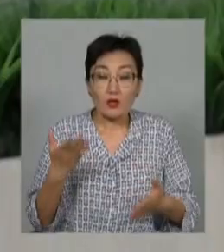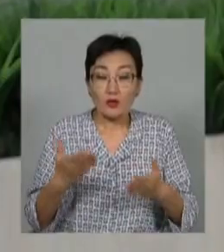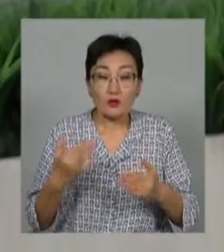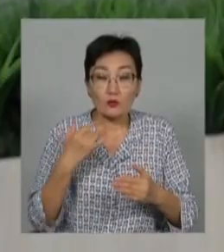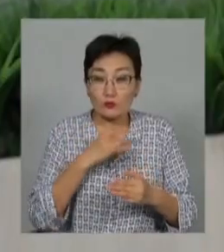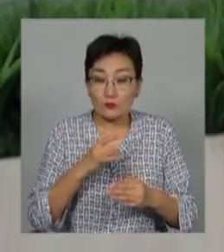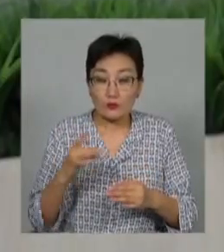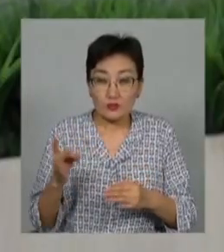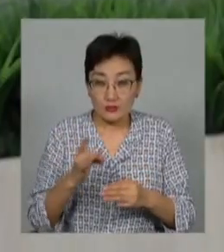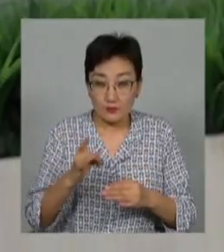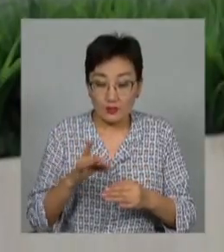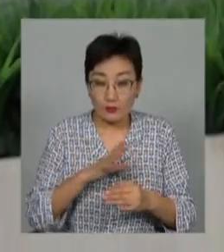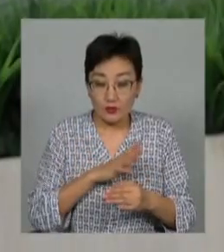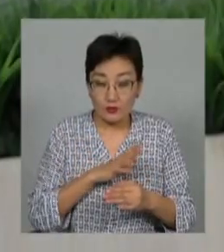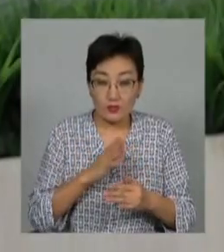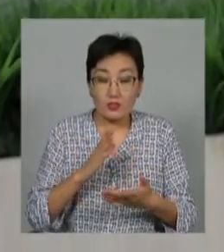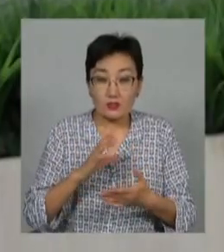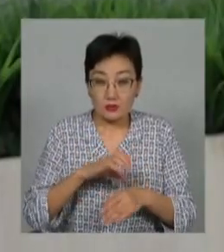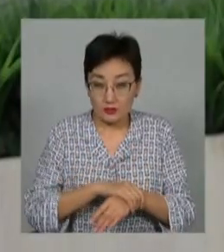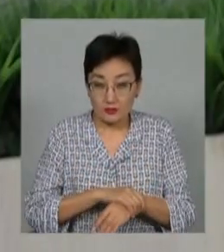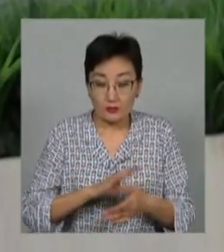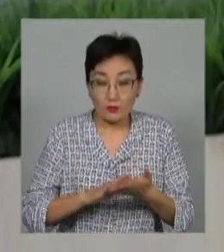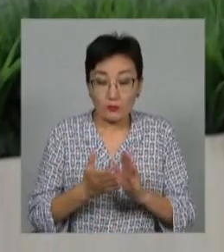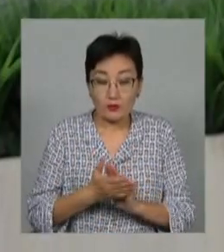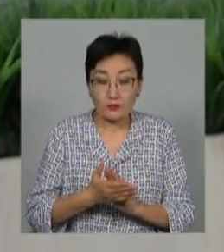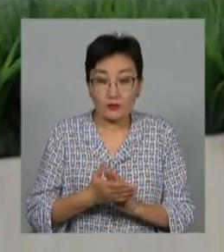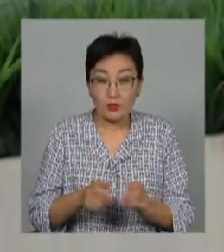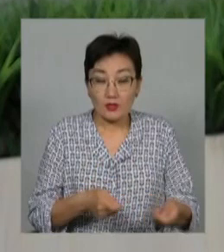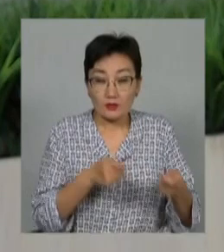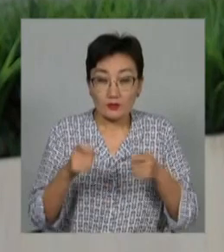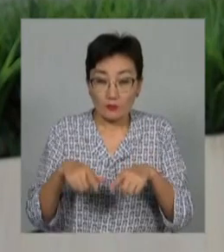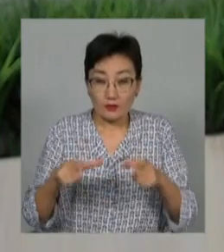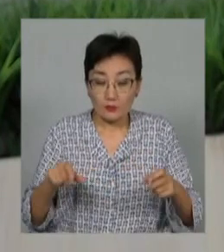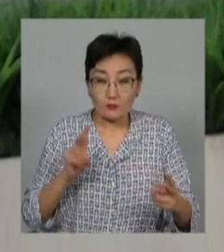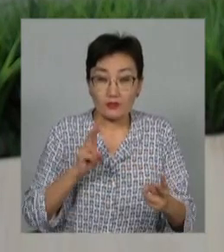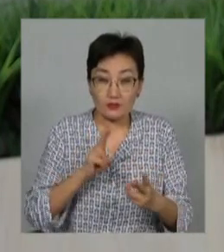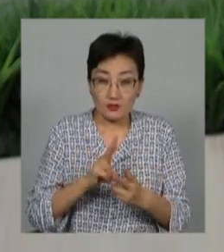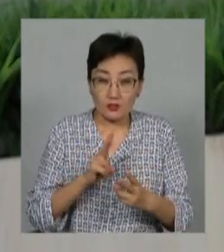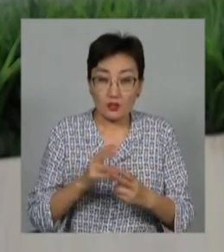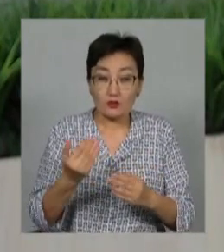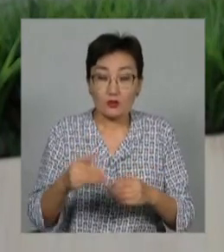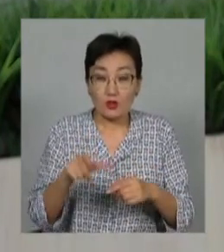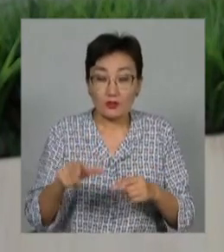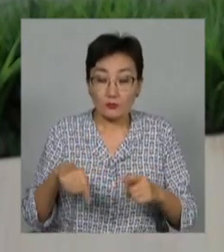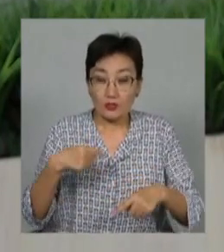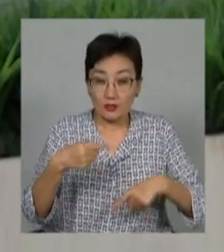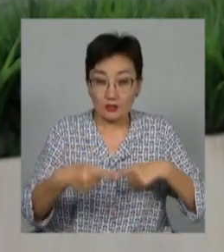болса, сол жерден олардың тасымалдаушы адамдарымен кездесіп, сол кісілер